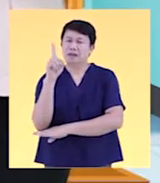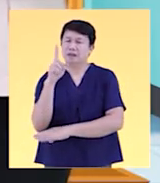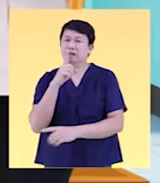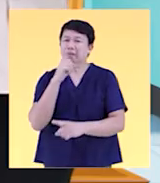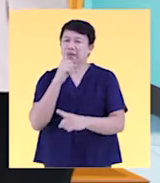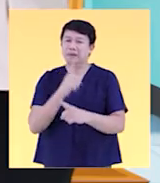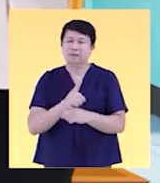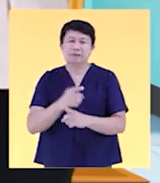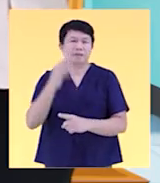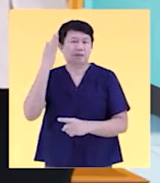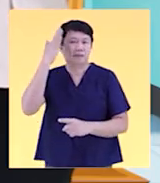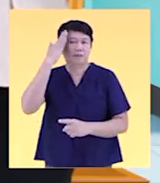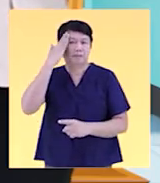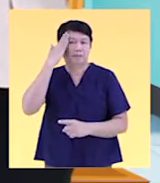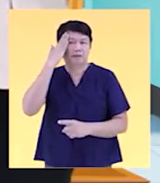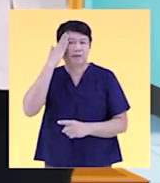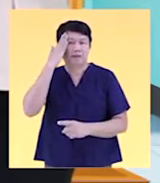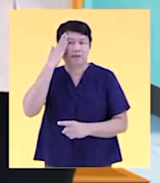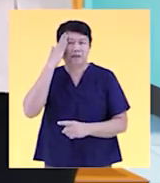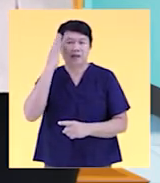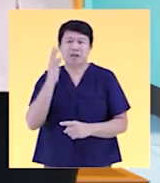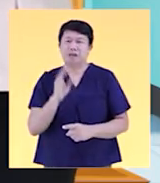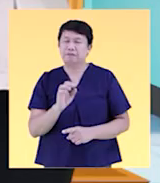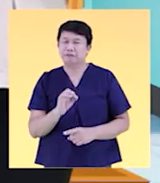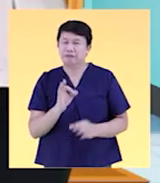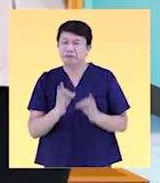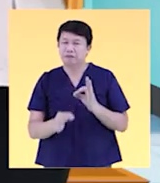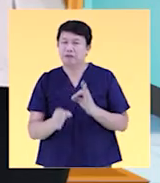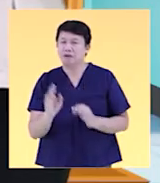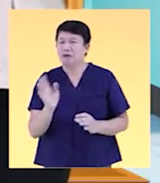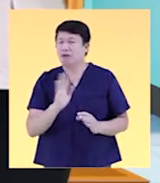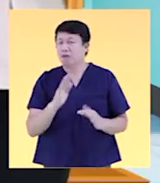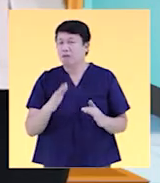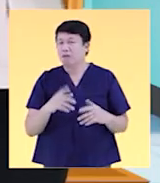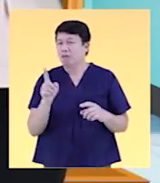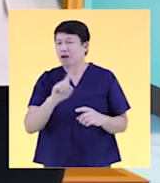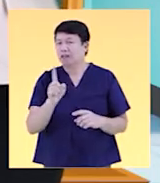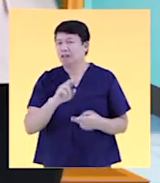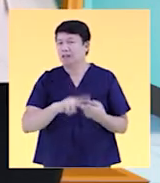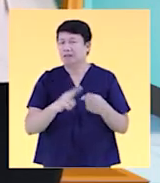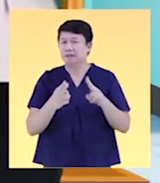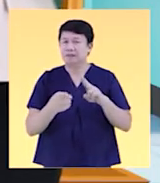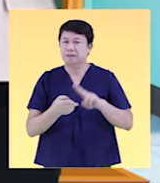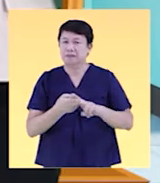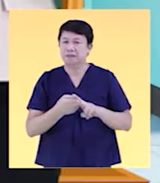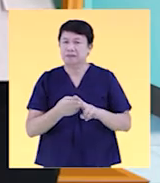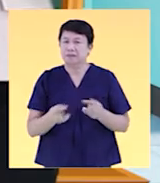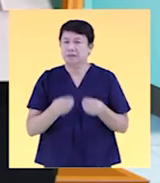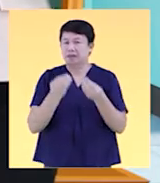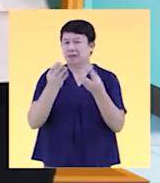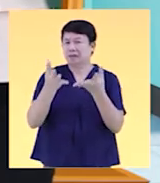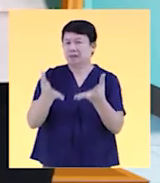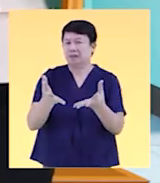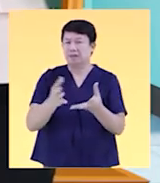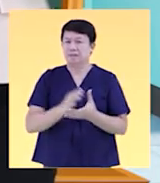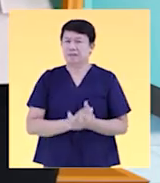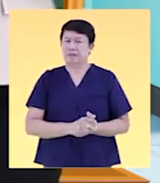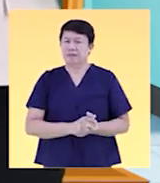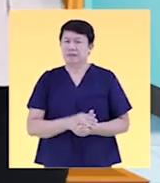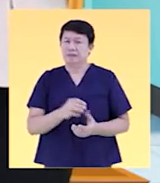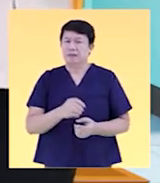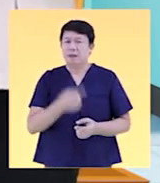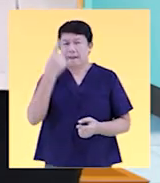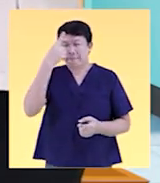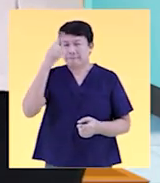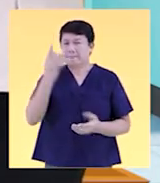Isa pang dapat ninyong malaman ay kung ano ang mga number o numerong ibinigay at para saan ang mga ito.